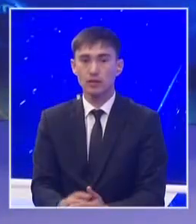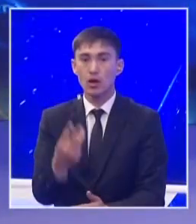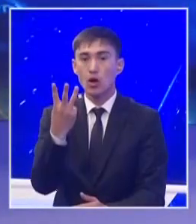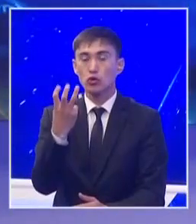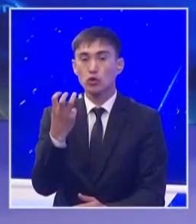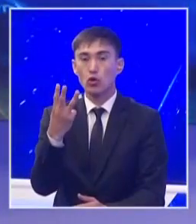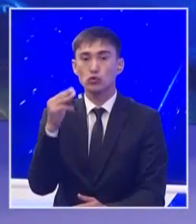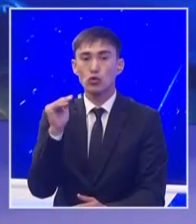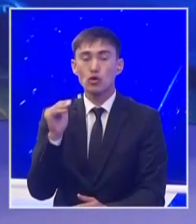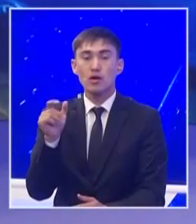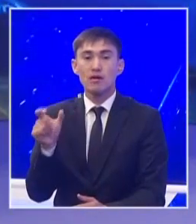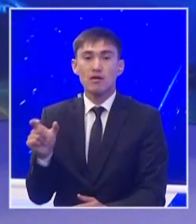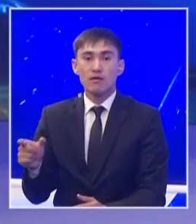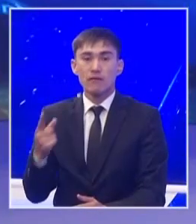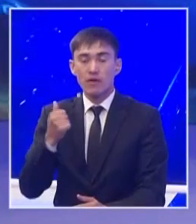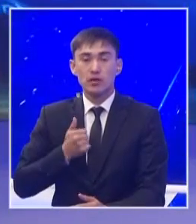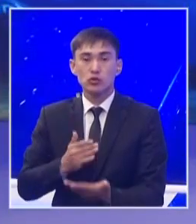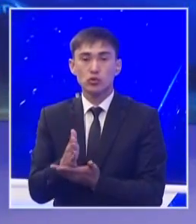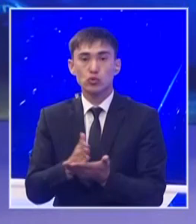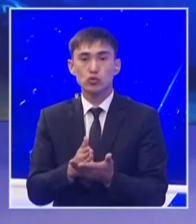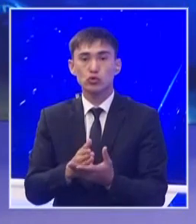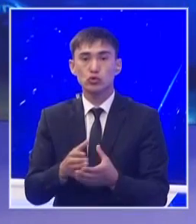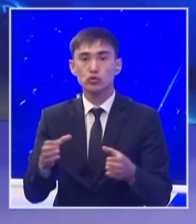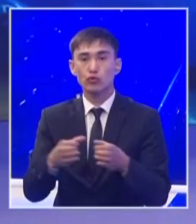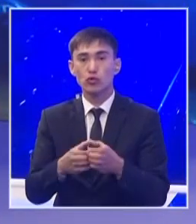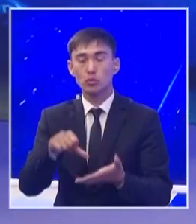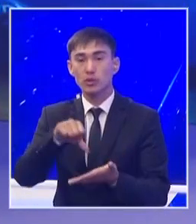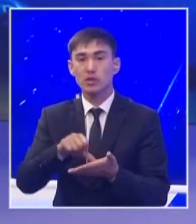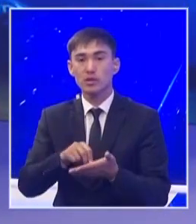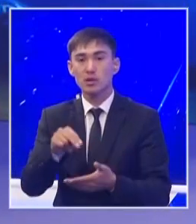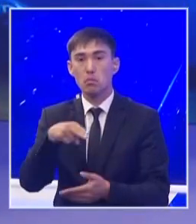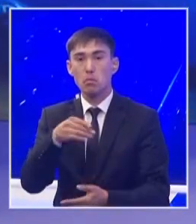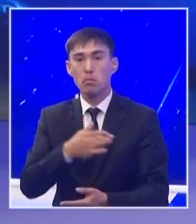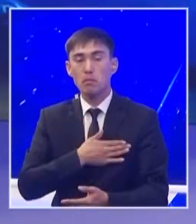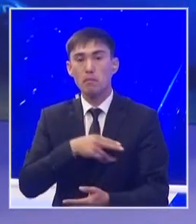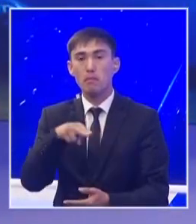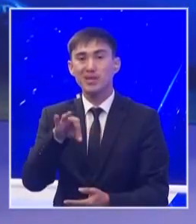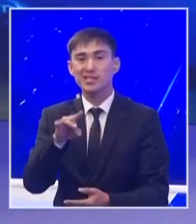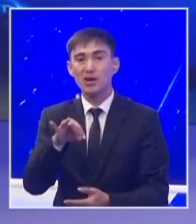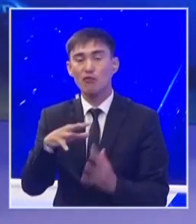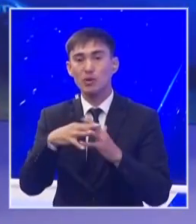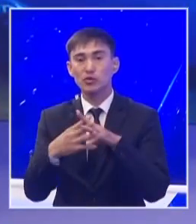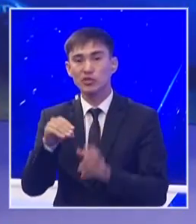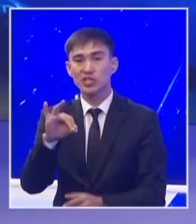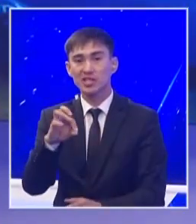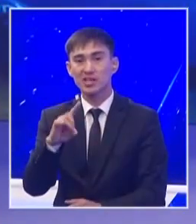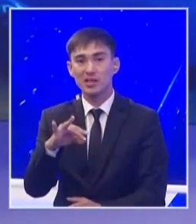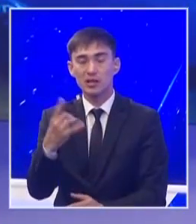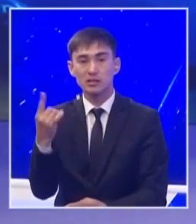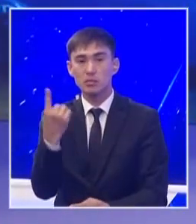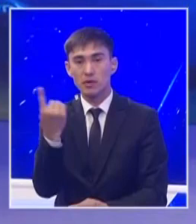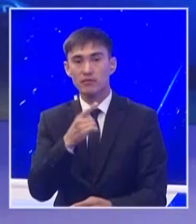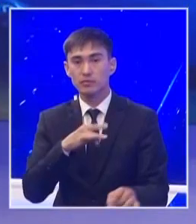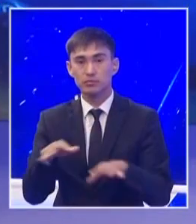Около 300 военнослужащих десантно-штурмовых войск приняли присягу в поселке Жетыген. Одна из первых торжественных церемоний